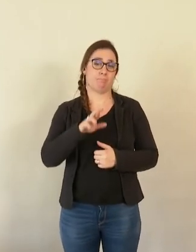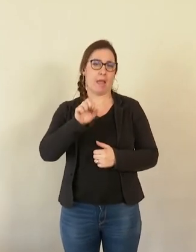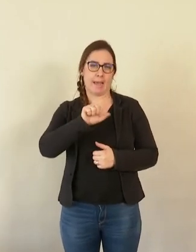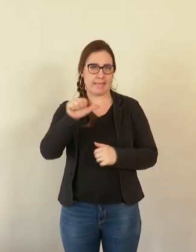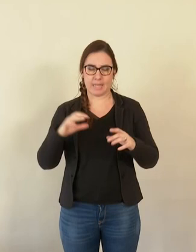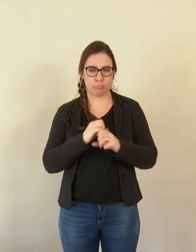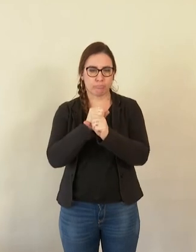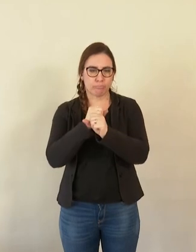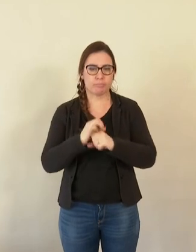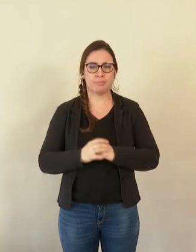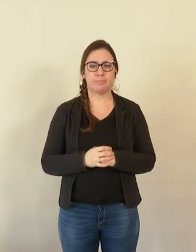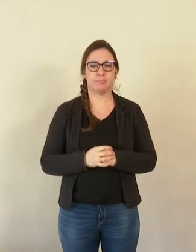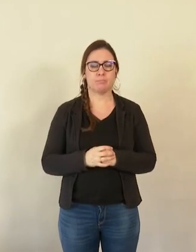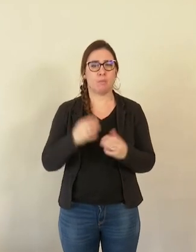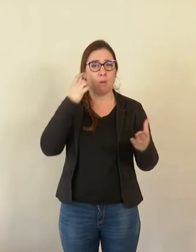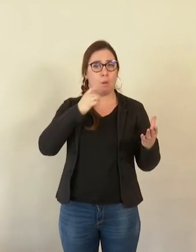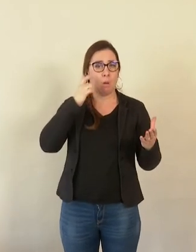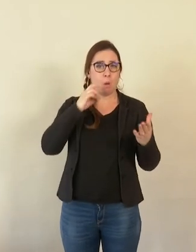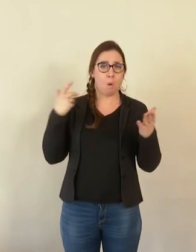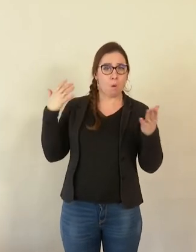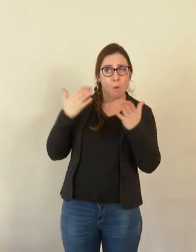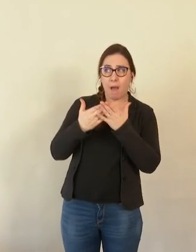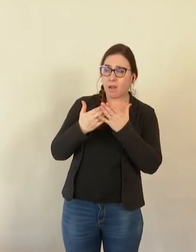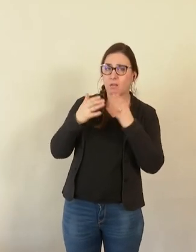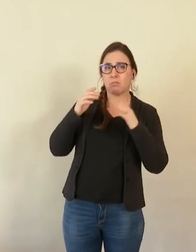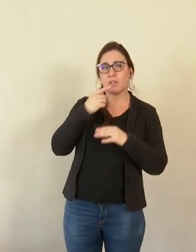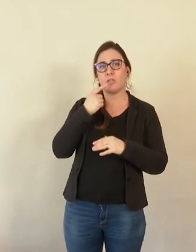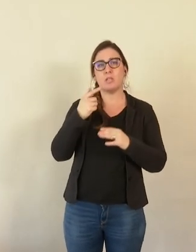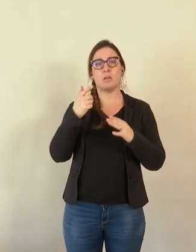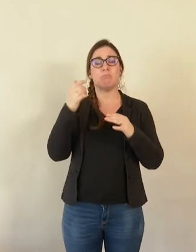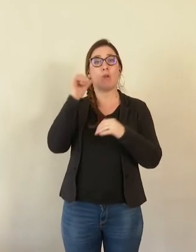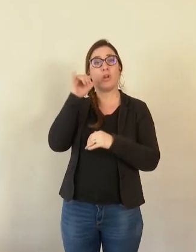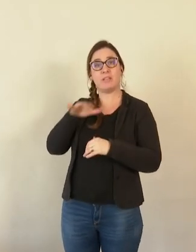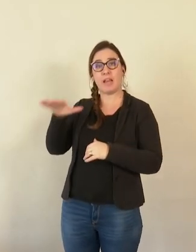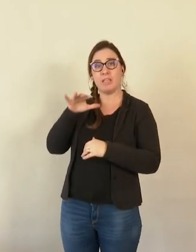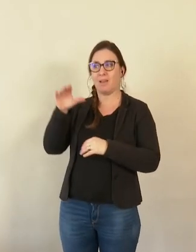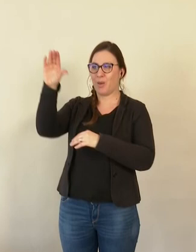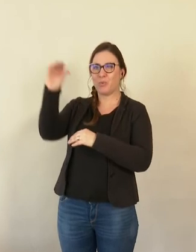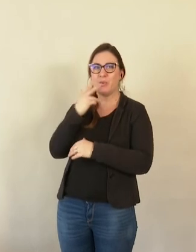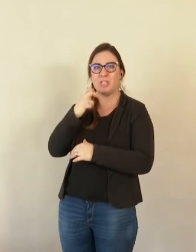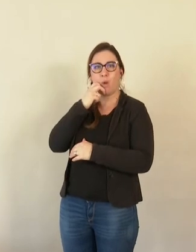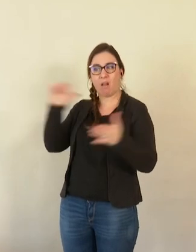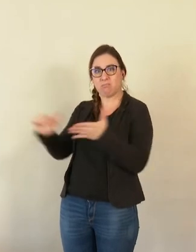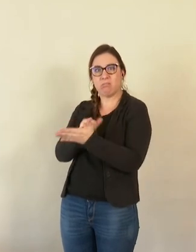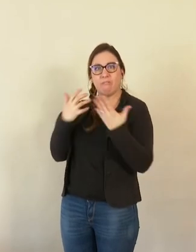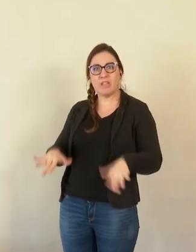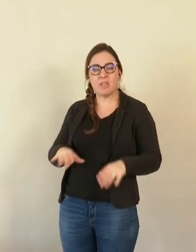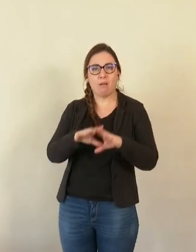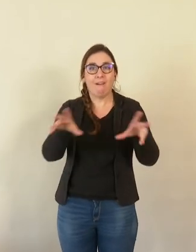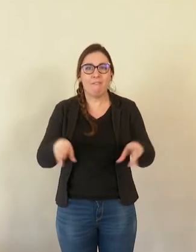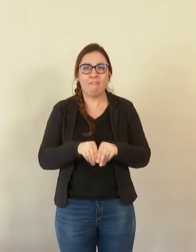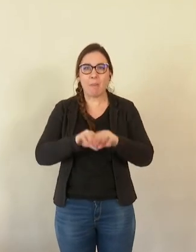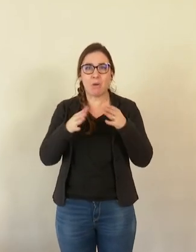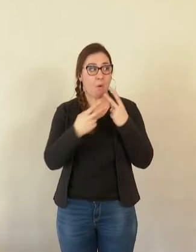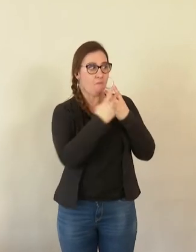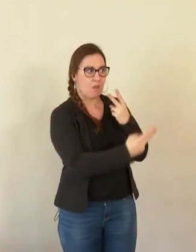nous voyons déjà les effets de la suppression du revenu de citoyenneté en en Italie lorsque certaines familles peuvent s'en remettre à la solidarité